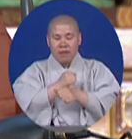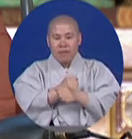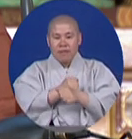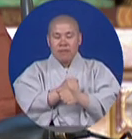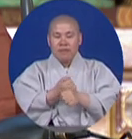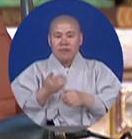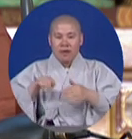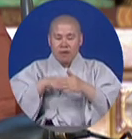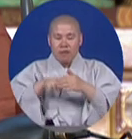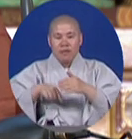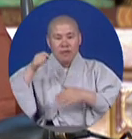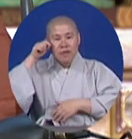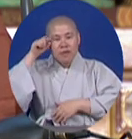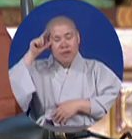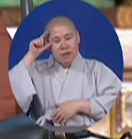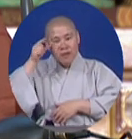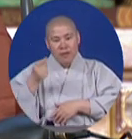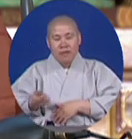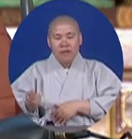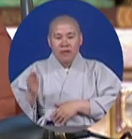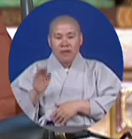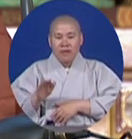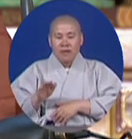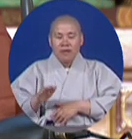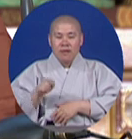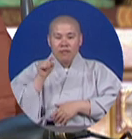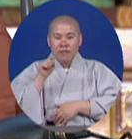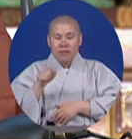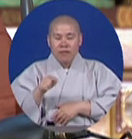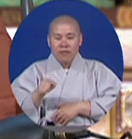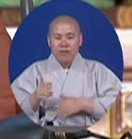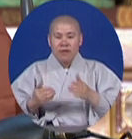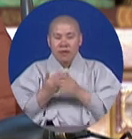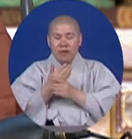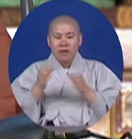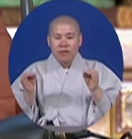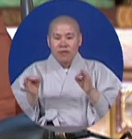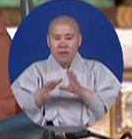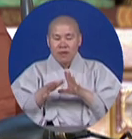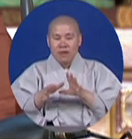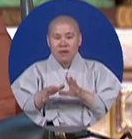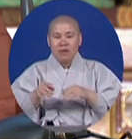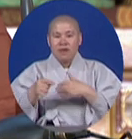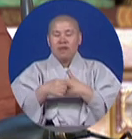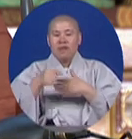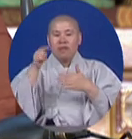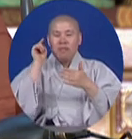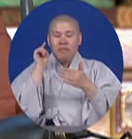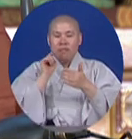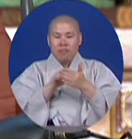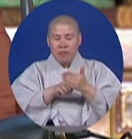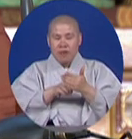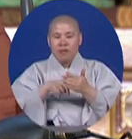깨닫는 거죠. 그러면 그 일어나고 사라지는 마음까지 공함을